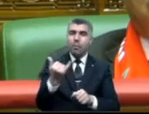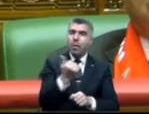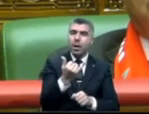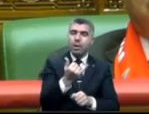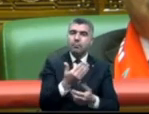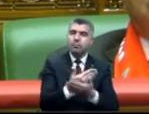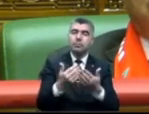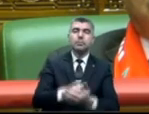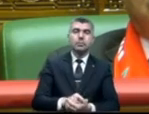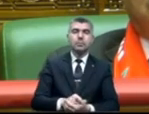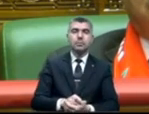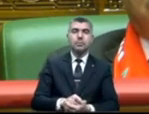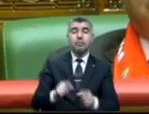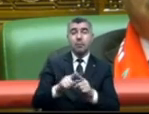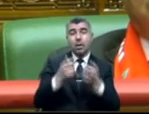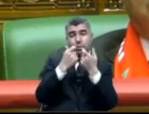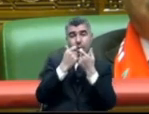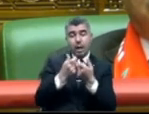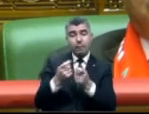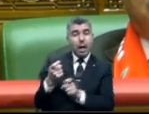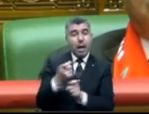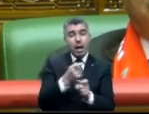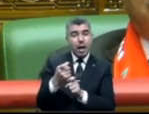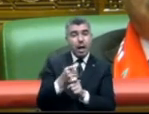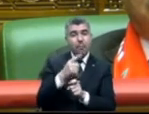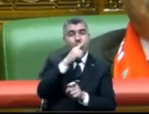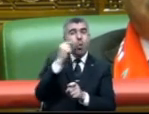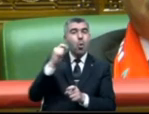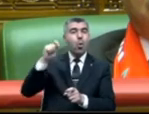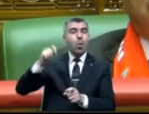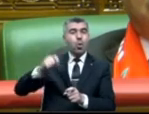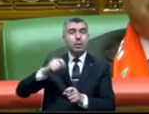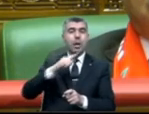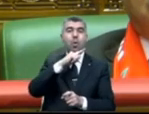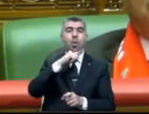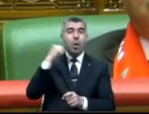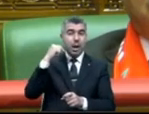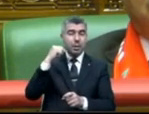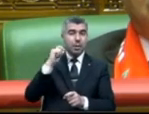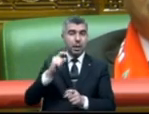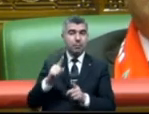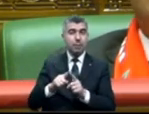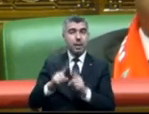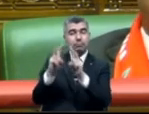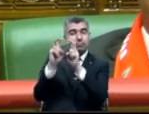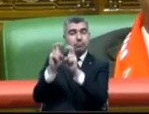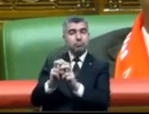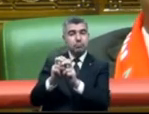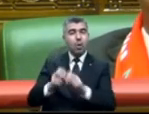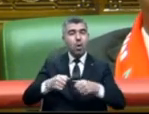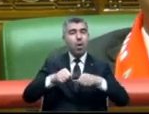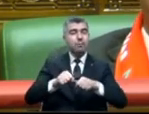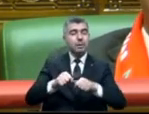الغذائي، وقد رأينا كيف أثرت الحرب الروسية الأوكرانية على الإمدادات العالمية من الحبوب.